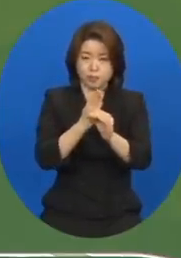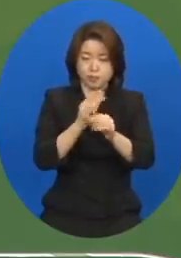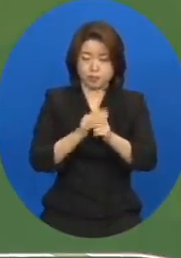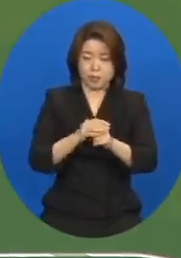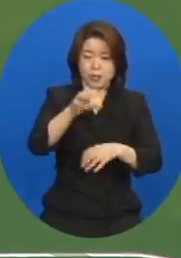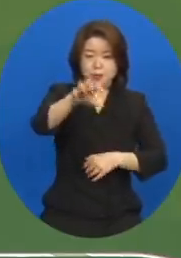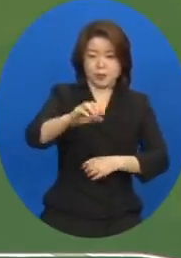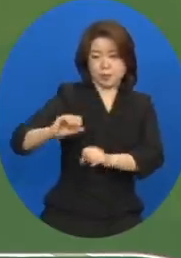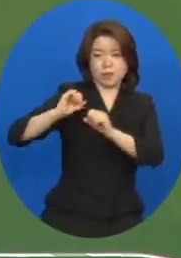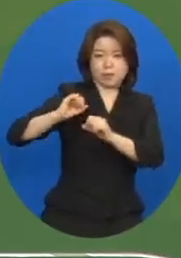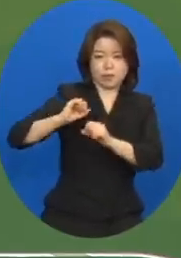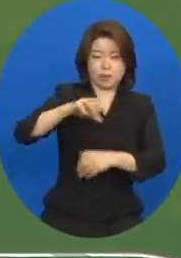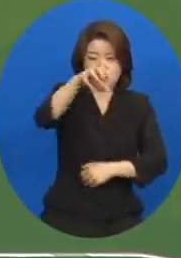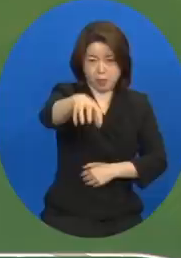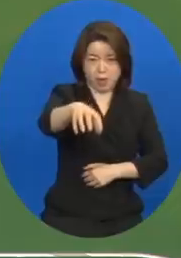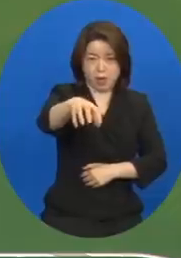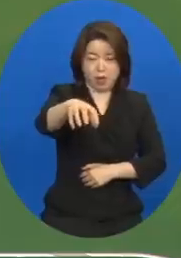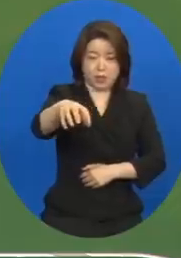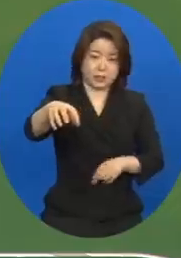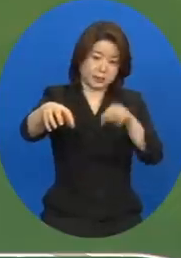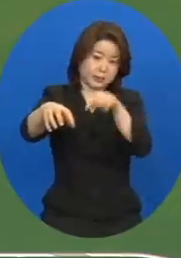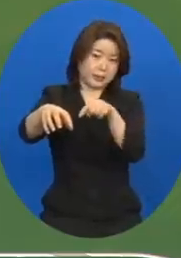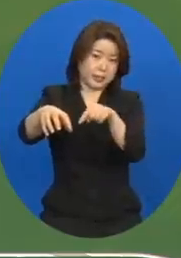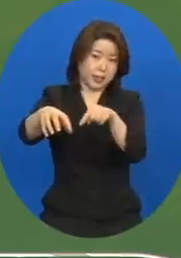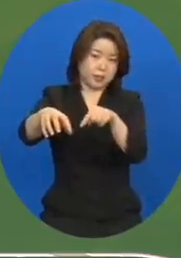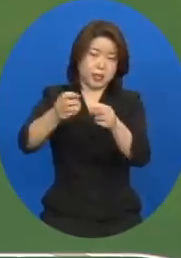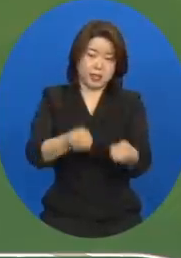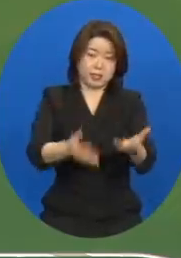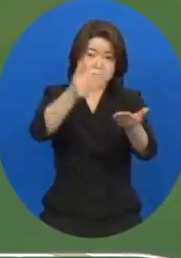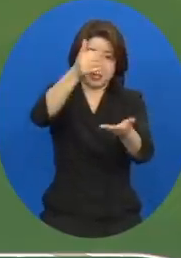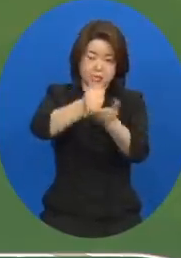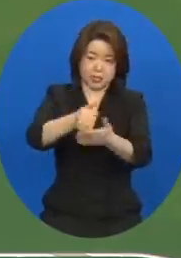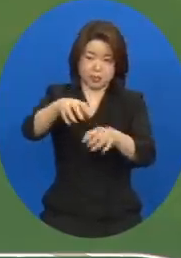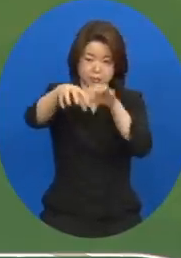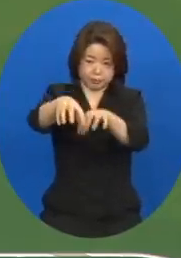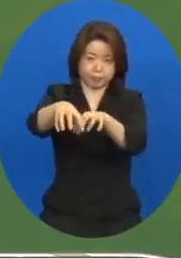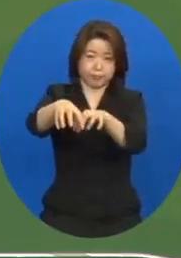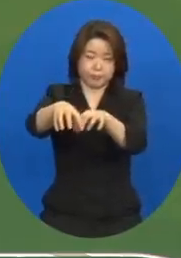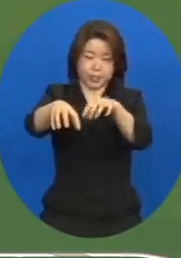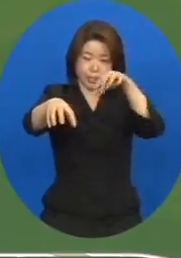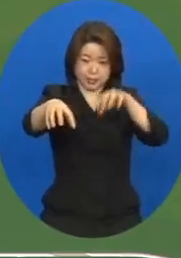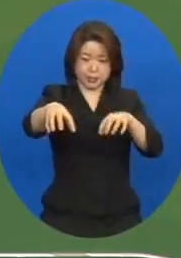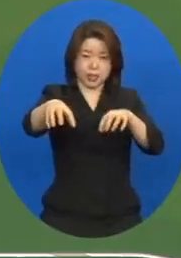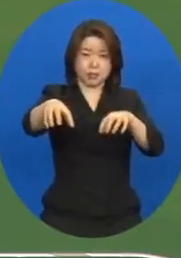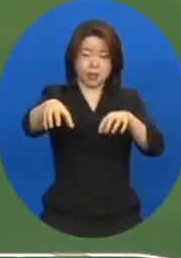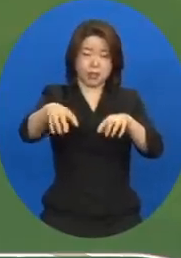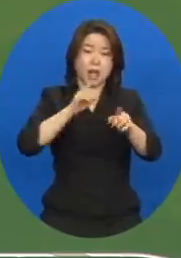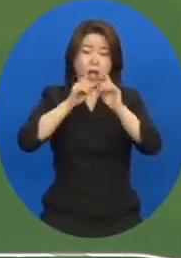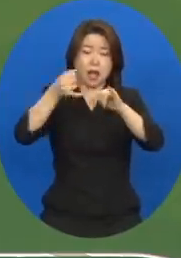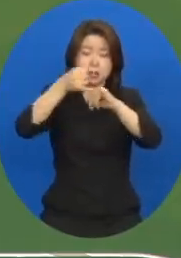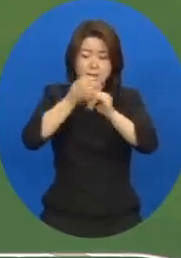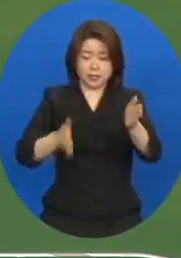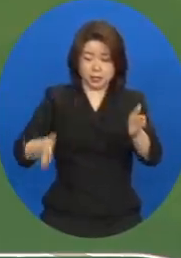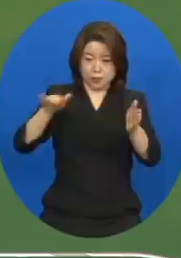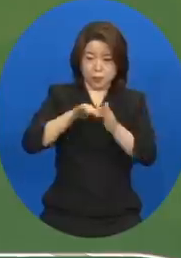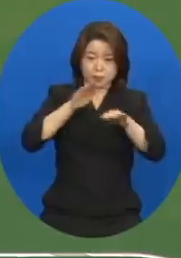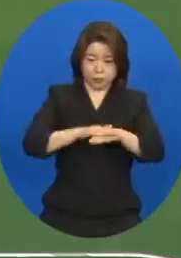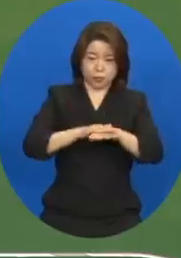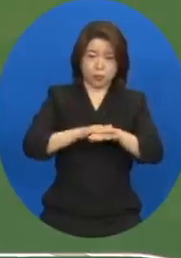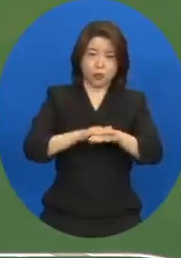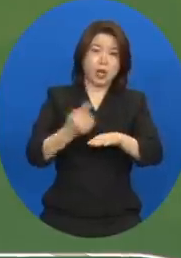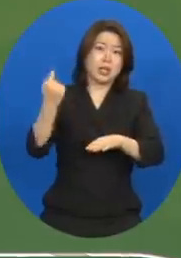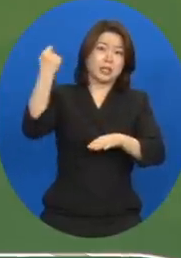무장한 선발대를 세우고 그 다음에는 제사장들이 서고 그 다음에 여호와의 언약궤를 두고 그